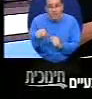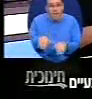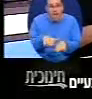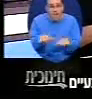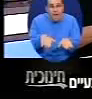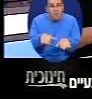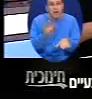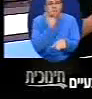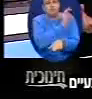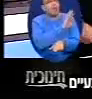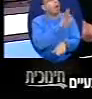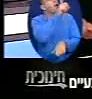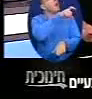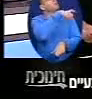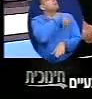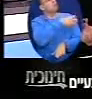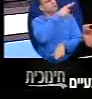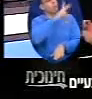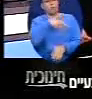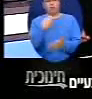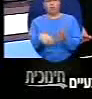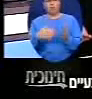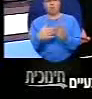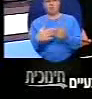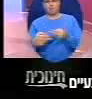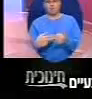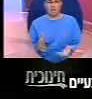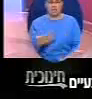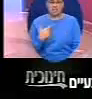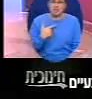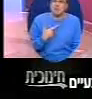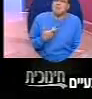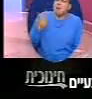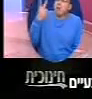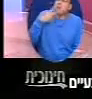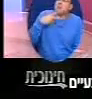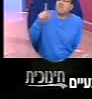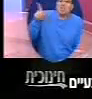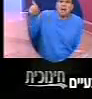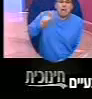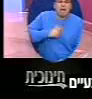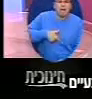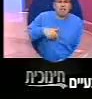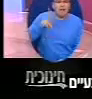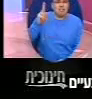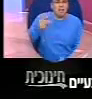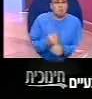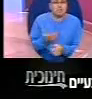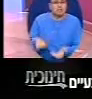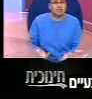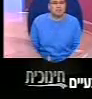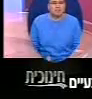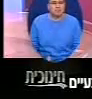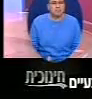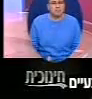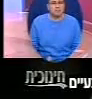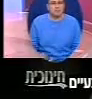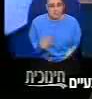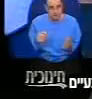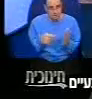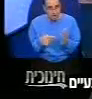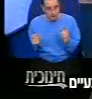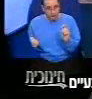את המחירים האלה. על מה אנחנו מדברים פה בעצם? זאת אומרת, אני מתפלה על עיריית חדרה. אז באמת למה? אז באמת למה? הארנונה זה לא ארנונה,